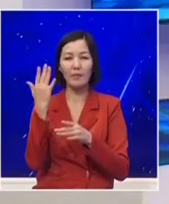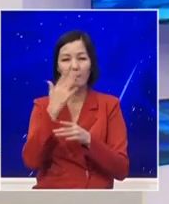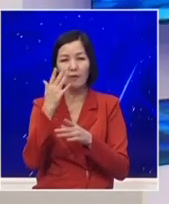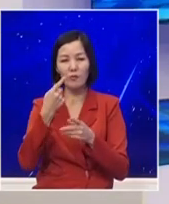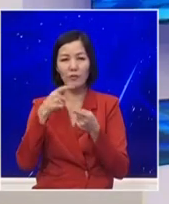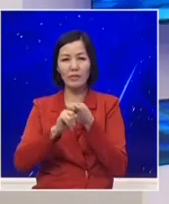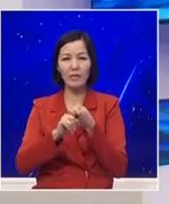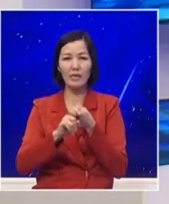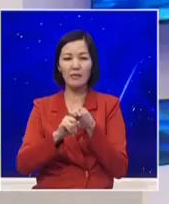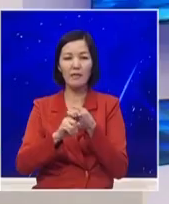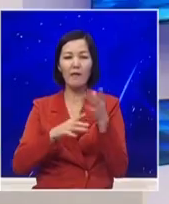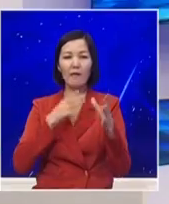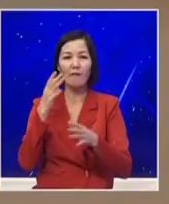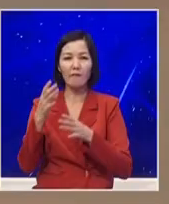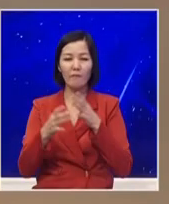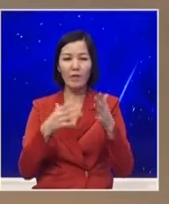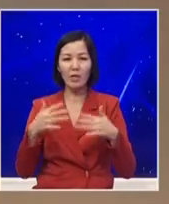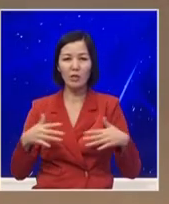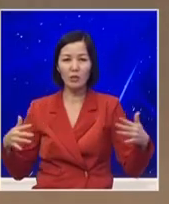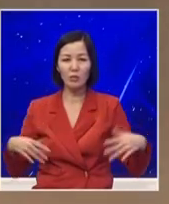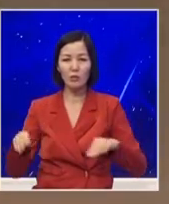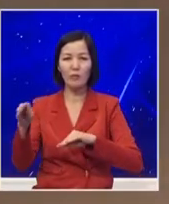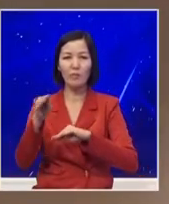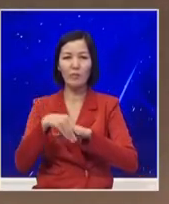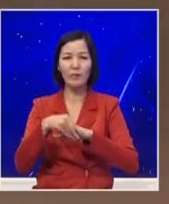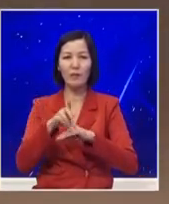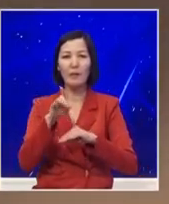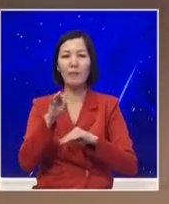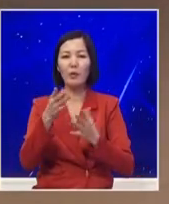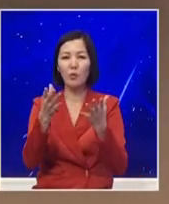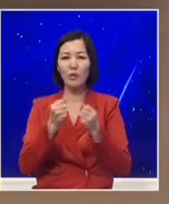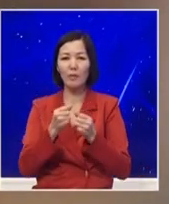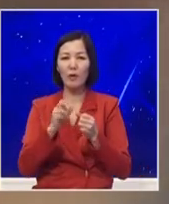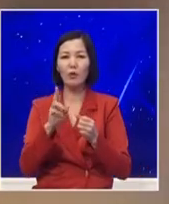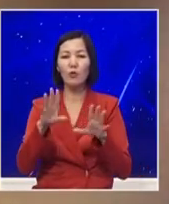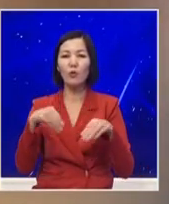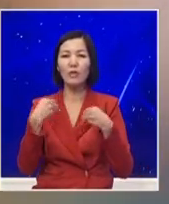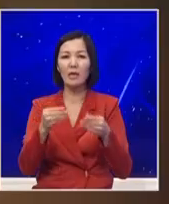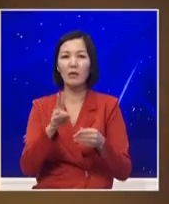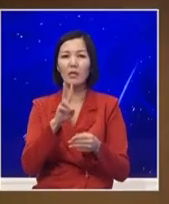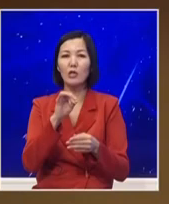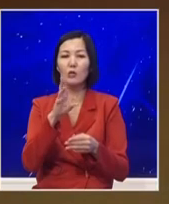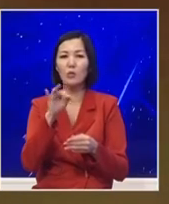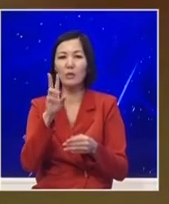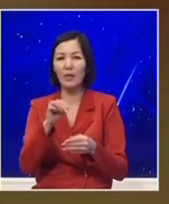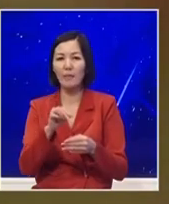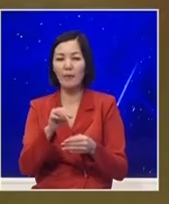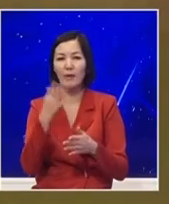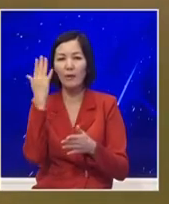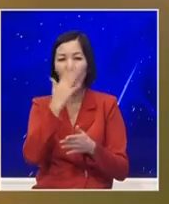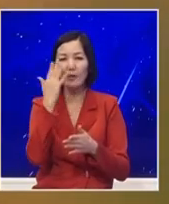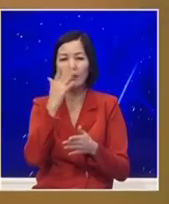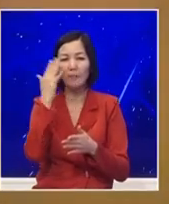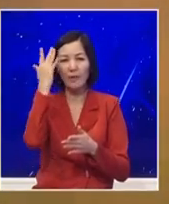мотивам передачи «В мире животных», коррупционеров называют берунами, а тех, кто дает взятки, несунами. По сюжету